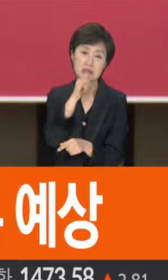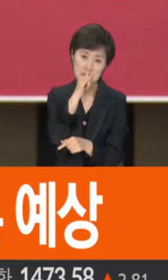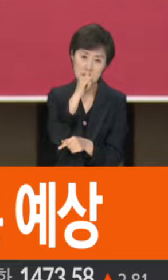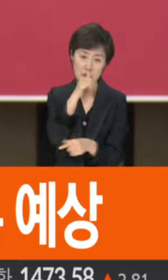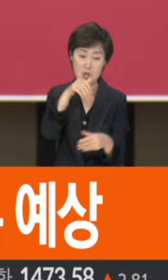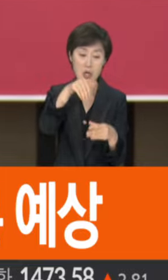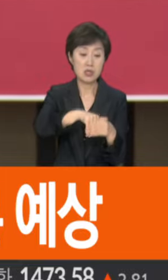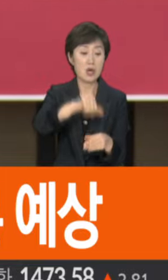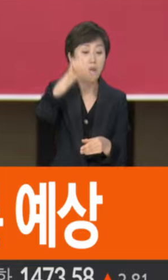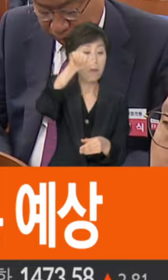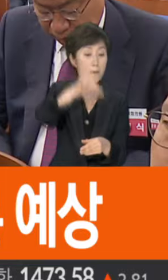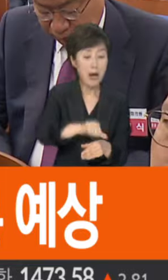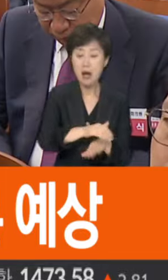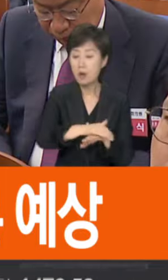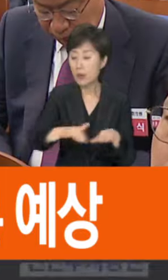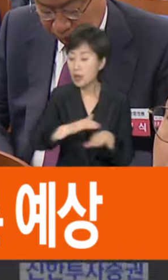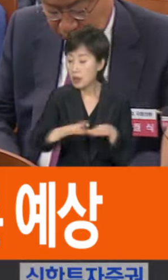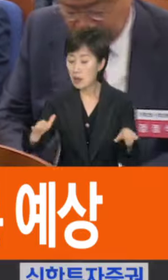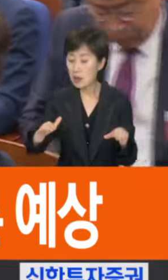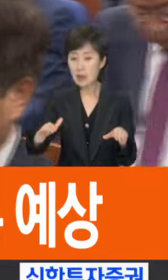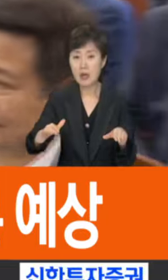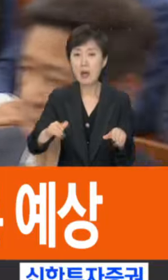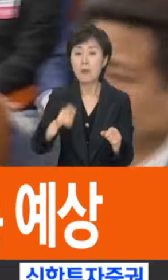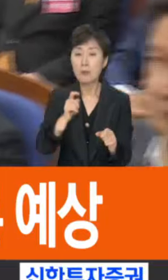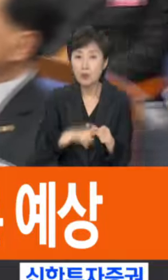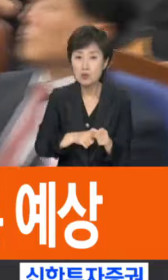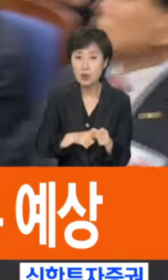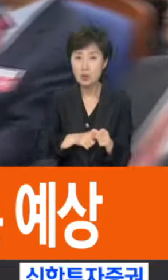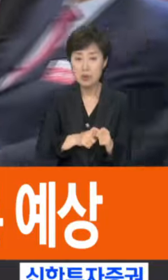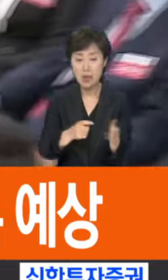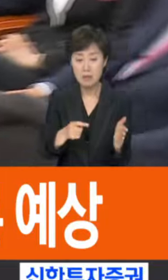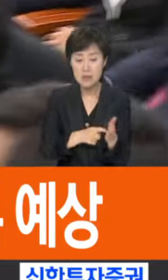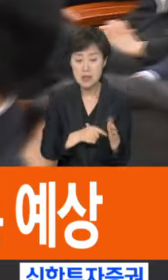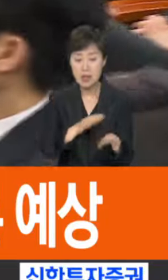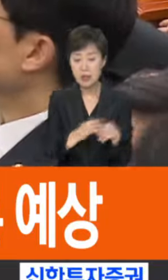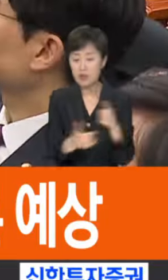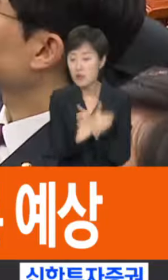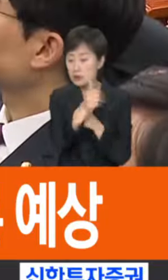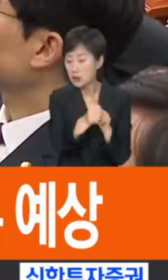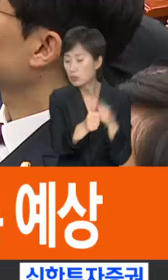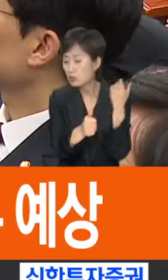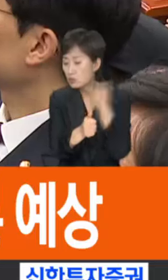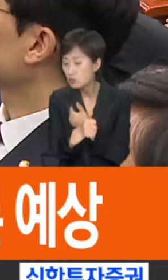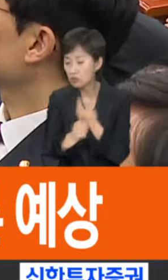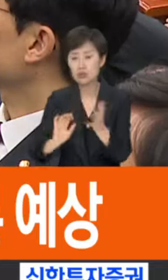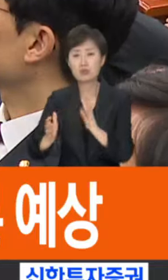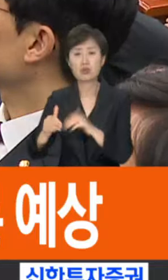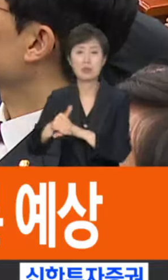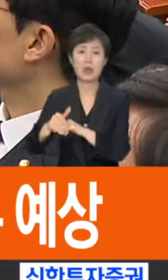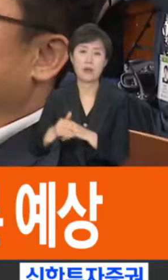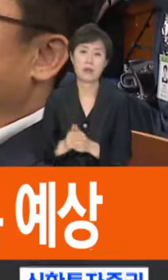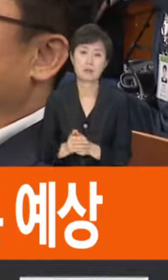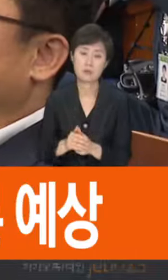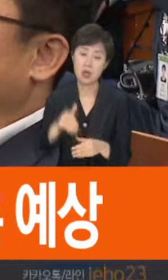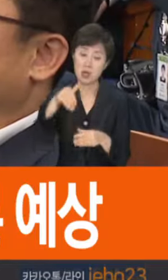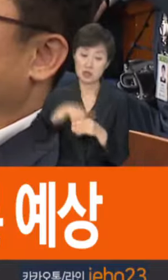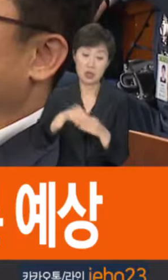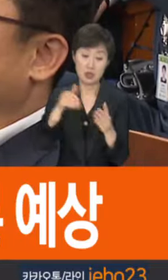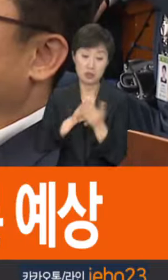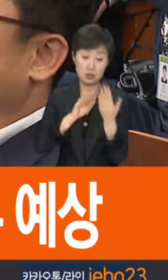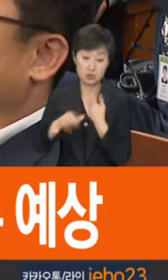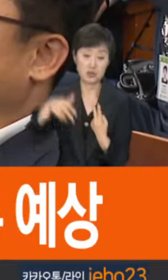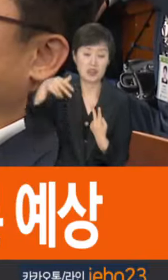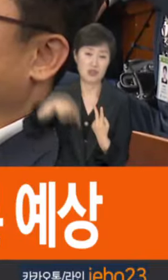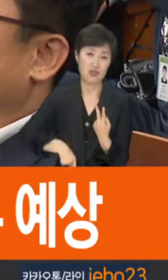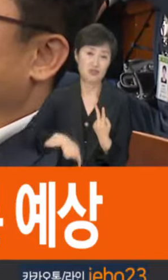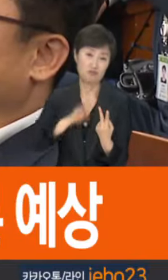참패를 수습할 차기지도 체제를 놓고 경 이론 오갈 것으로 예상됩니다 총선이 거의 2주가 다 돼 가지만